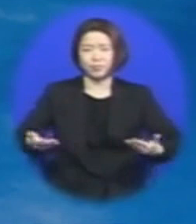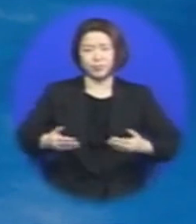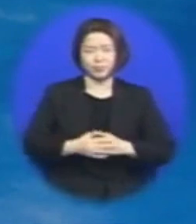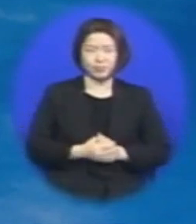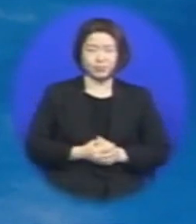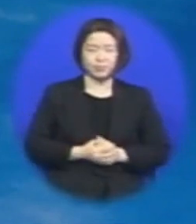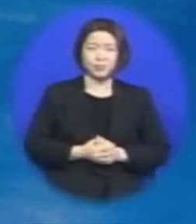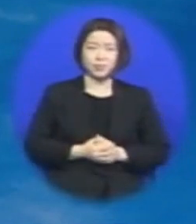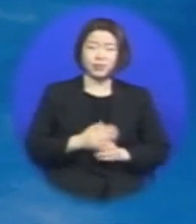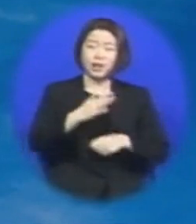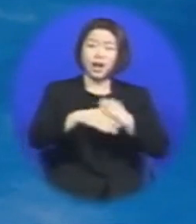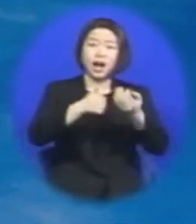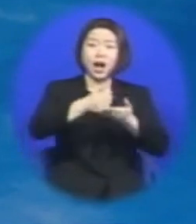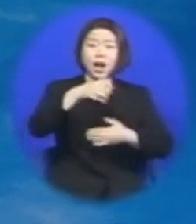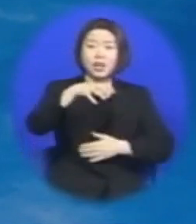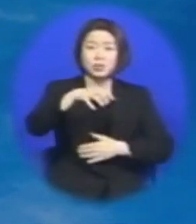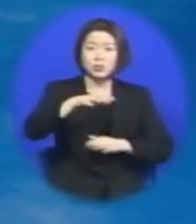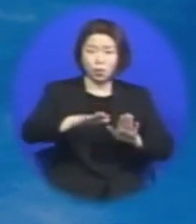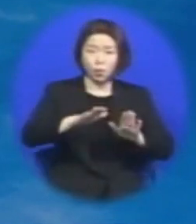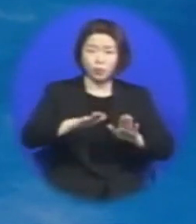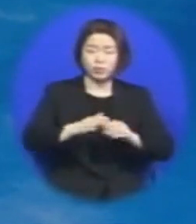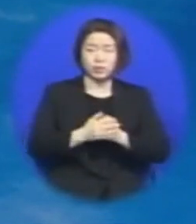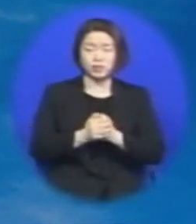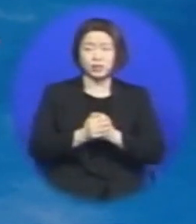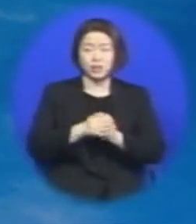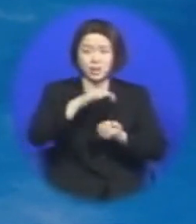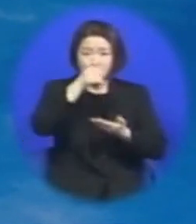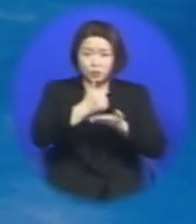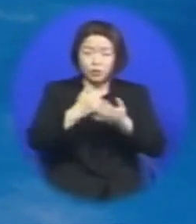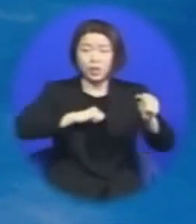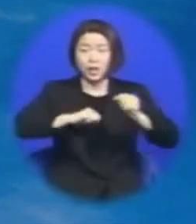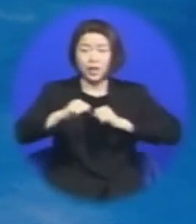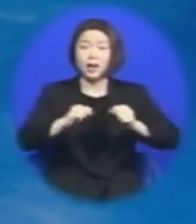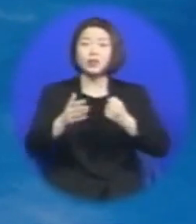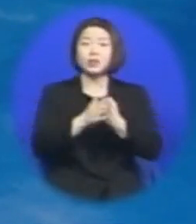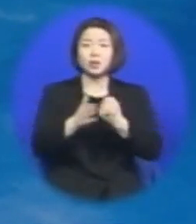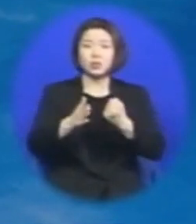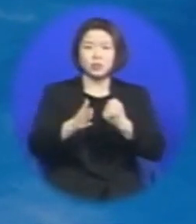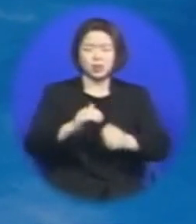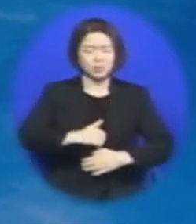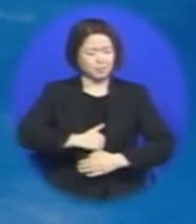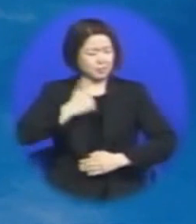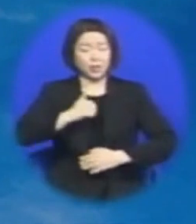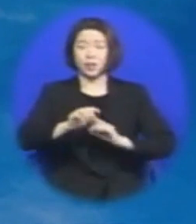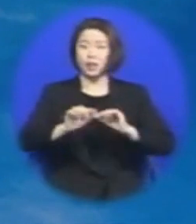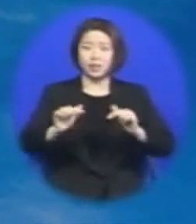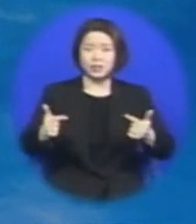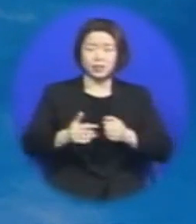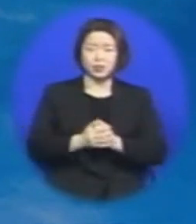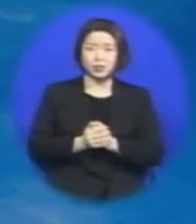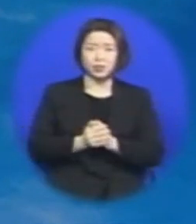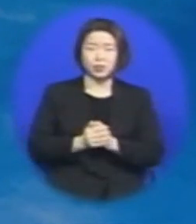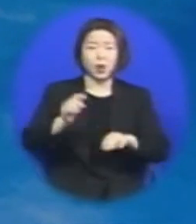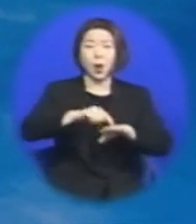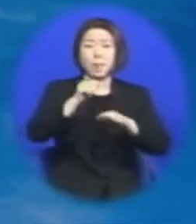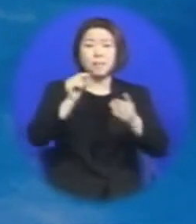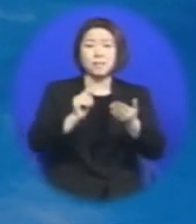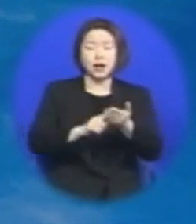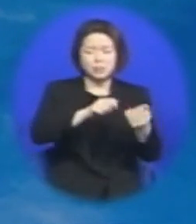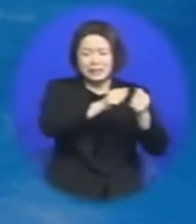없어요 하나님은 오늘 우리가 죄를 지은 것 때문에 노하시는게 아닙니다 마음을